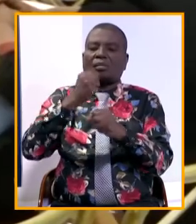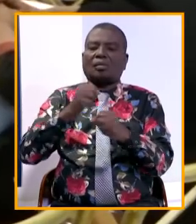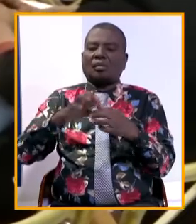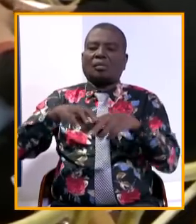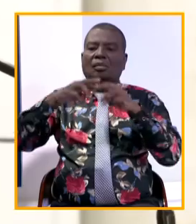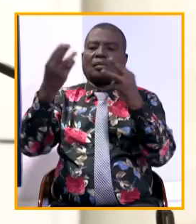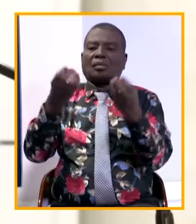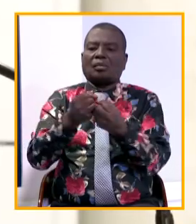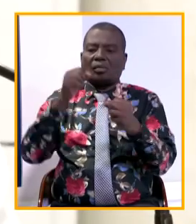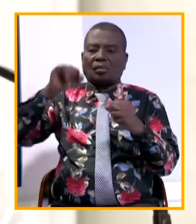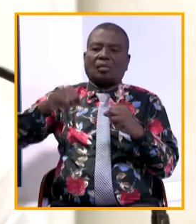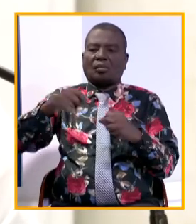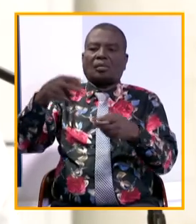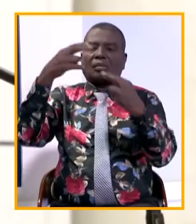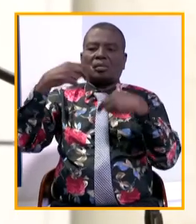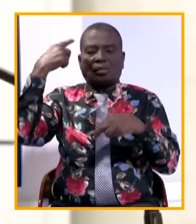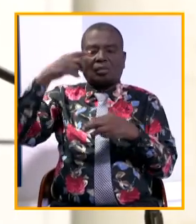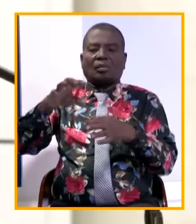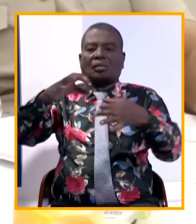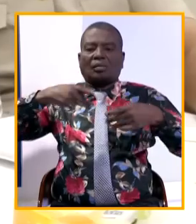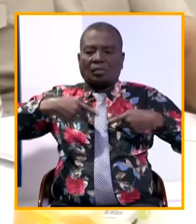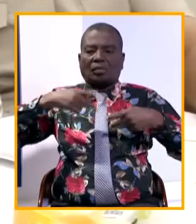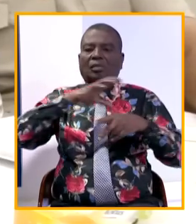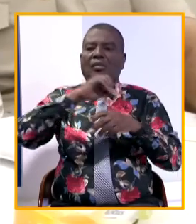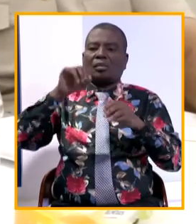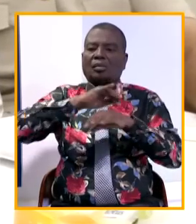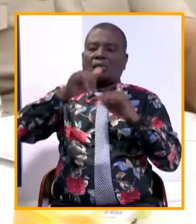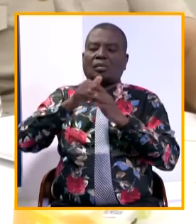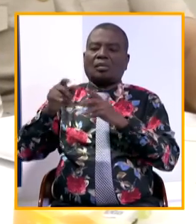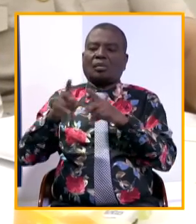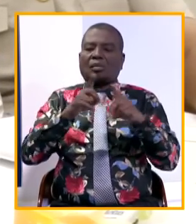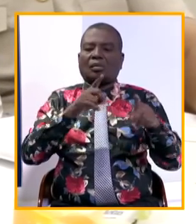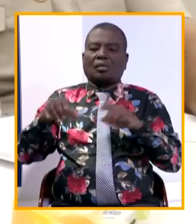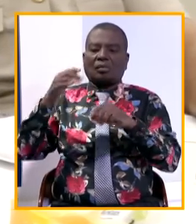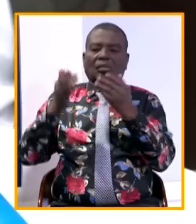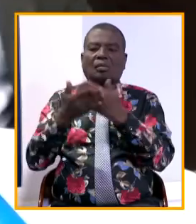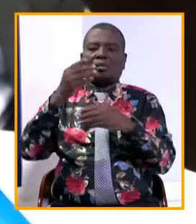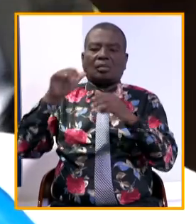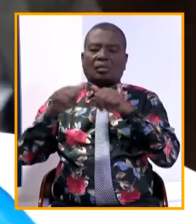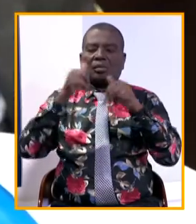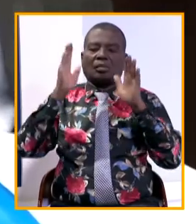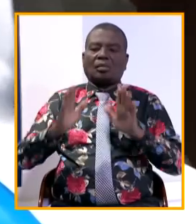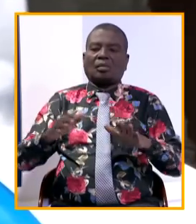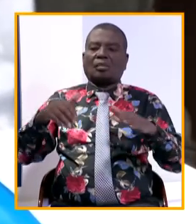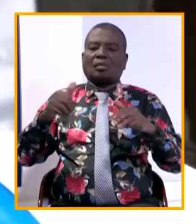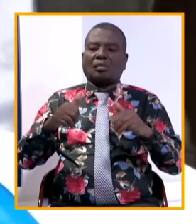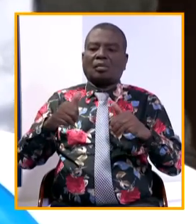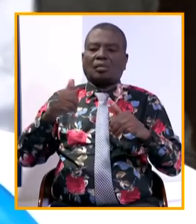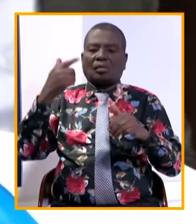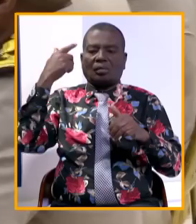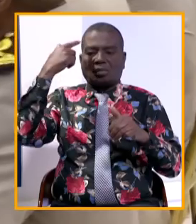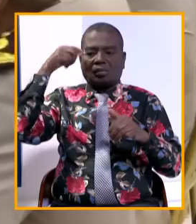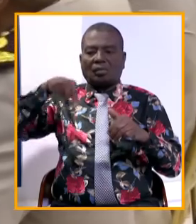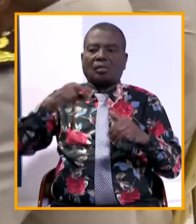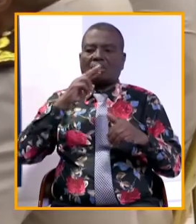Yamoussoukro viennent pour assurer l'appropriation de ces mesures gouvernementales par les acteurs administratifs de mise en œuvre